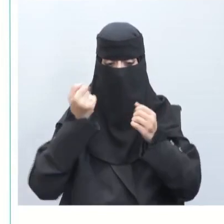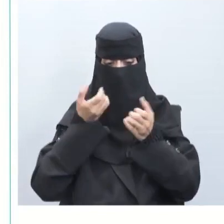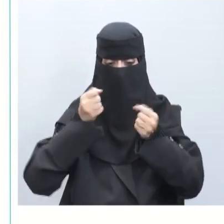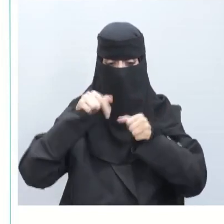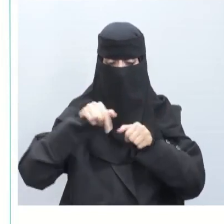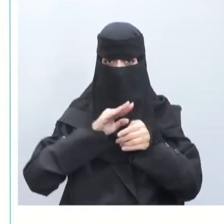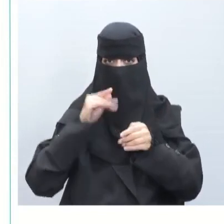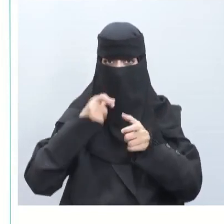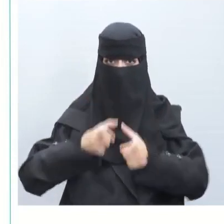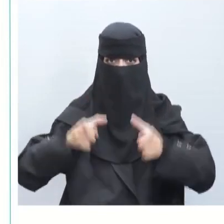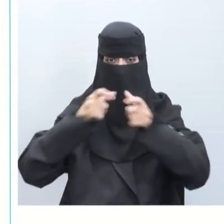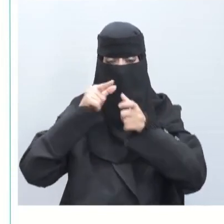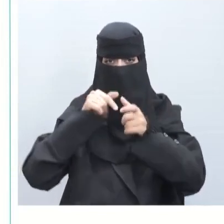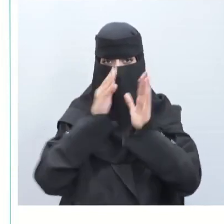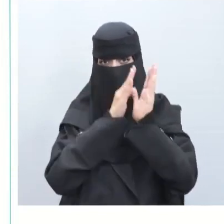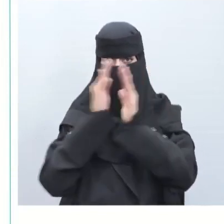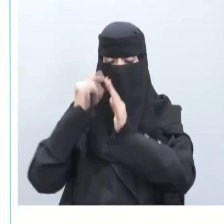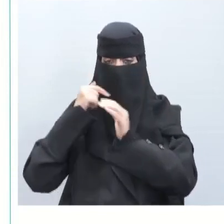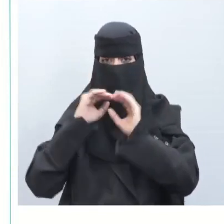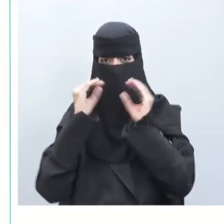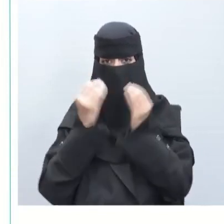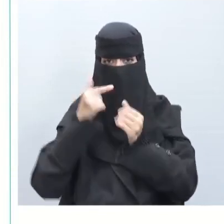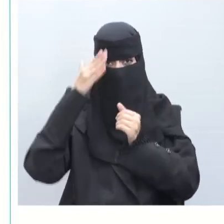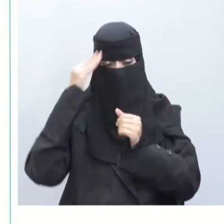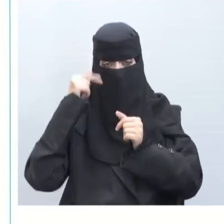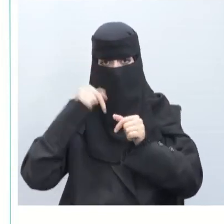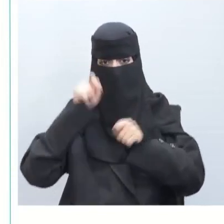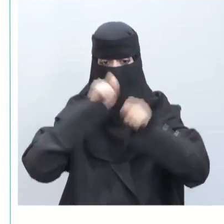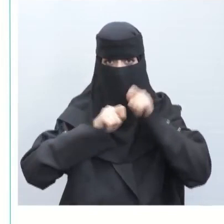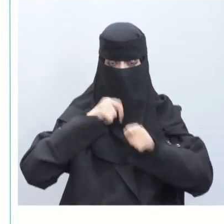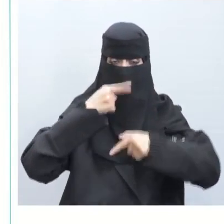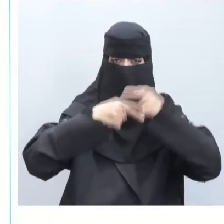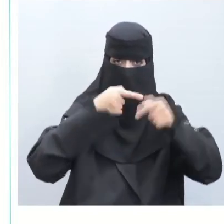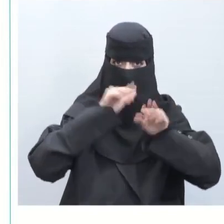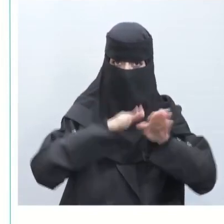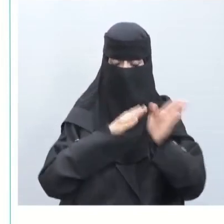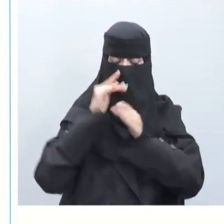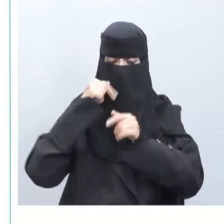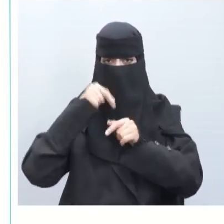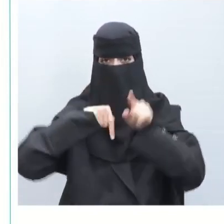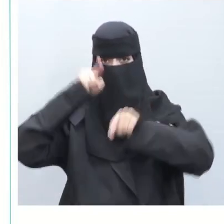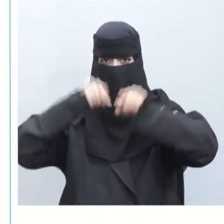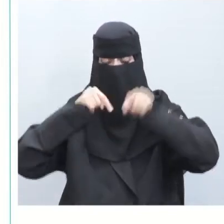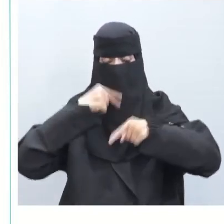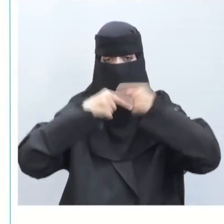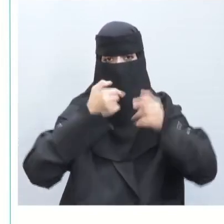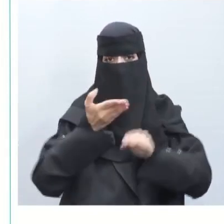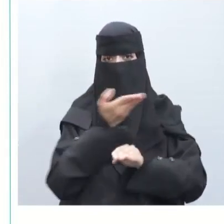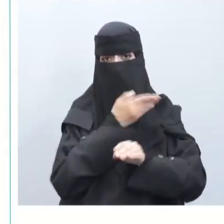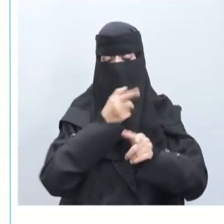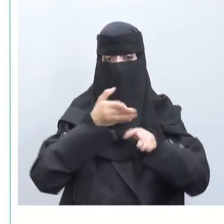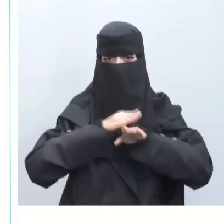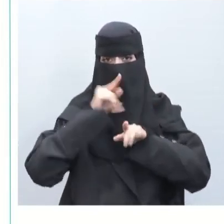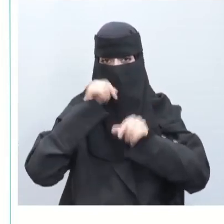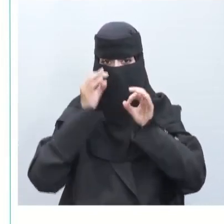يفتقد فريق التنظيم او اداره الفعاليه للخبره في عمليه الاستدامه او او معايير الاستدامه قد يؤثر بالتاكيد